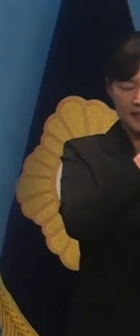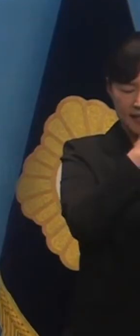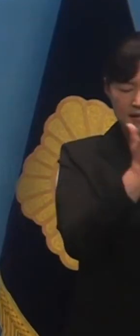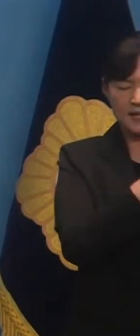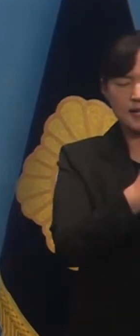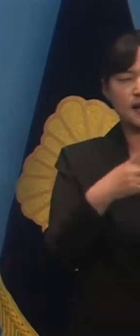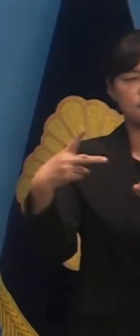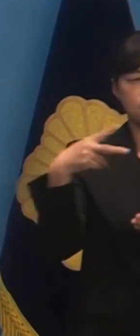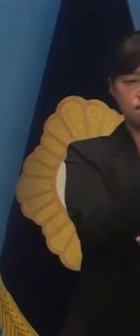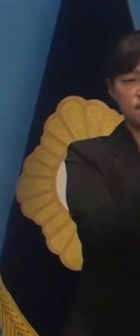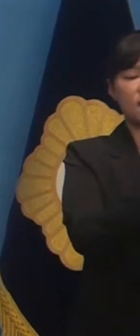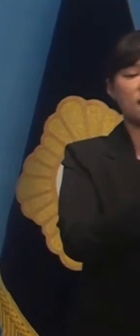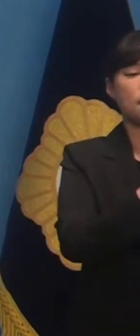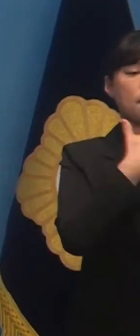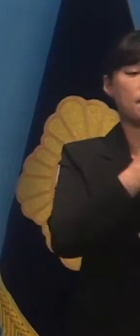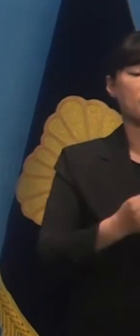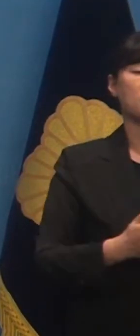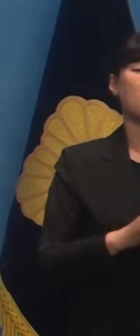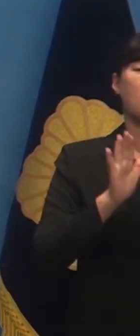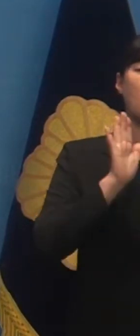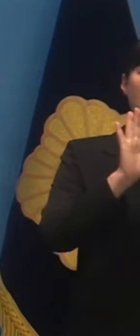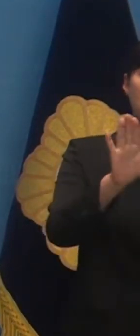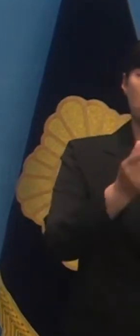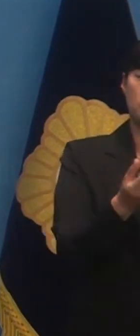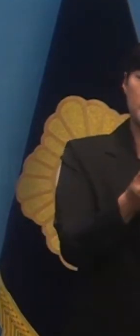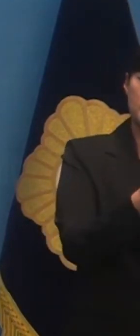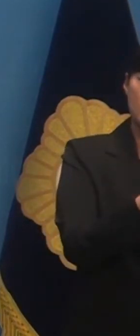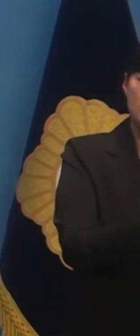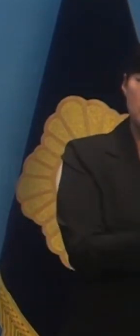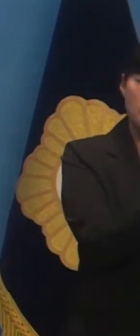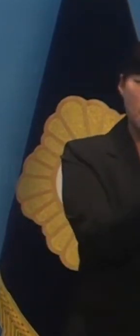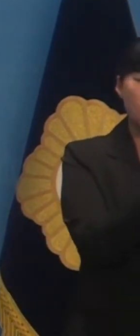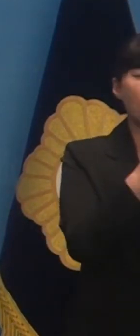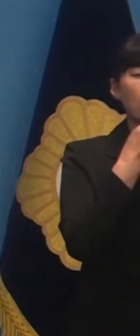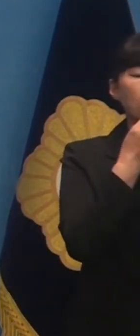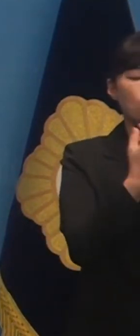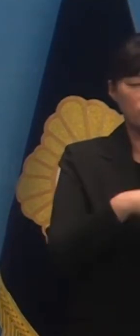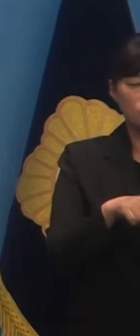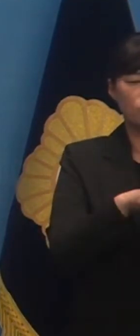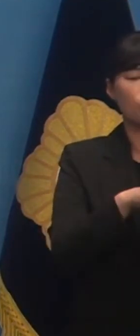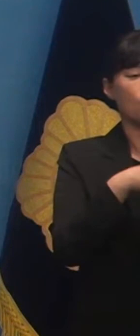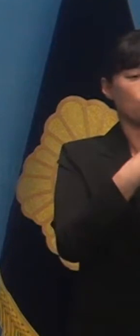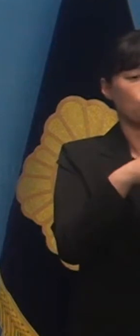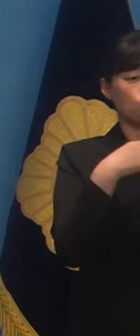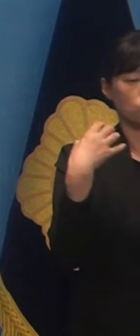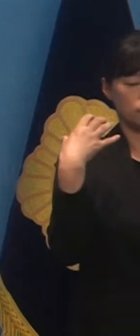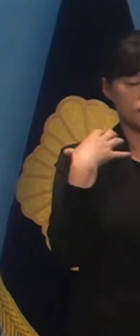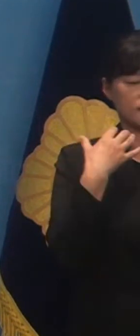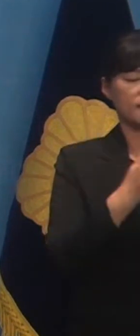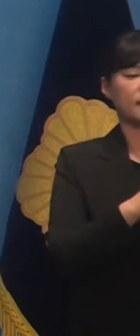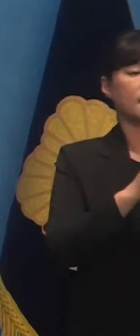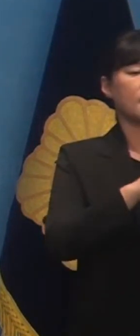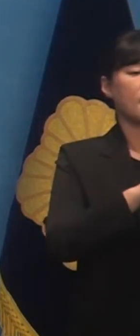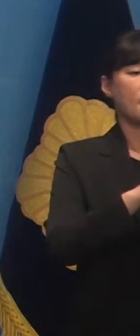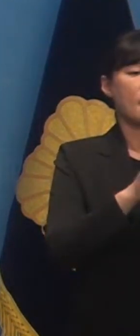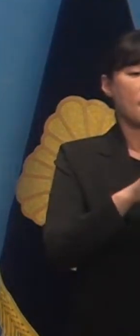근절을 강력하게 촉구합니다. 앞으로 유사 사례가 발생하지 않도록 교육 당국의 대책을